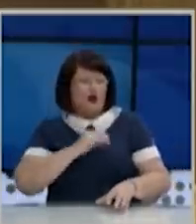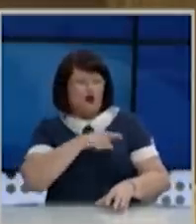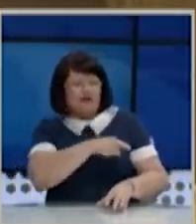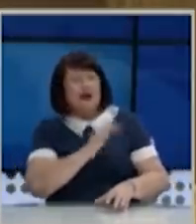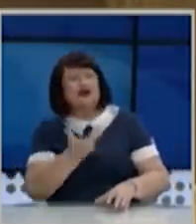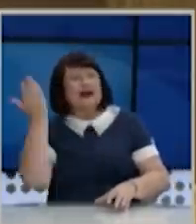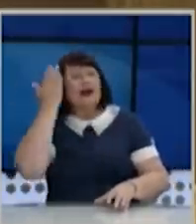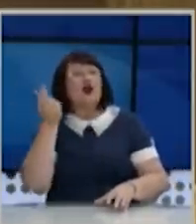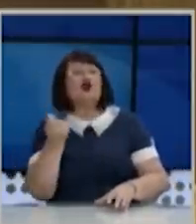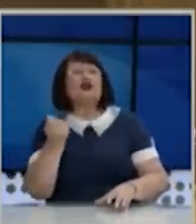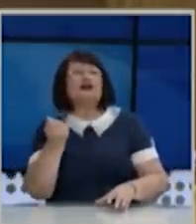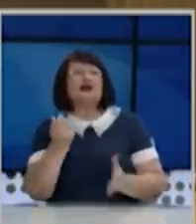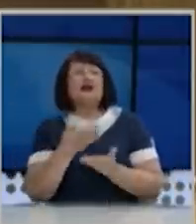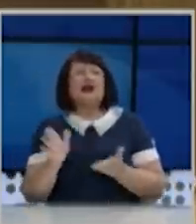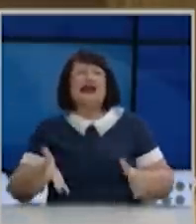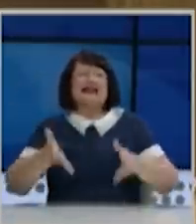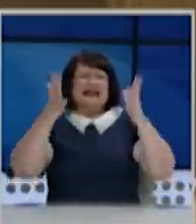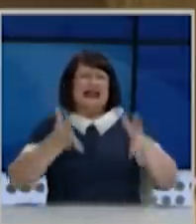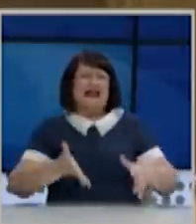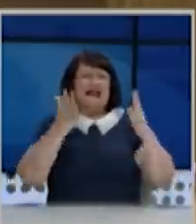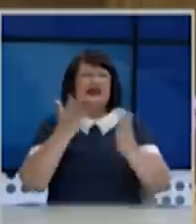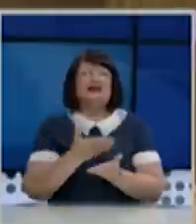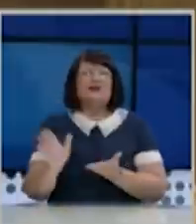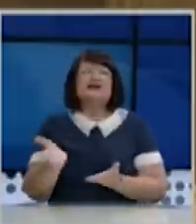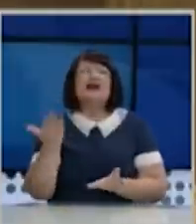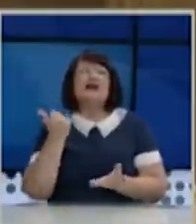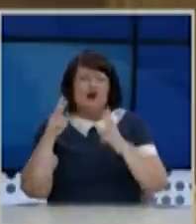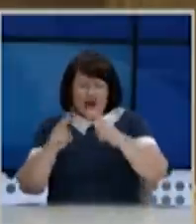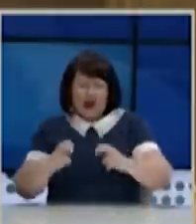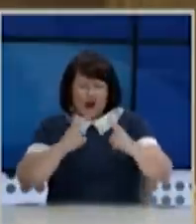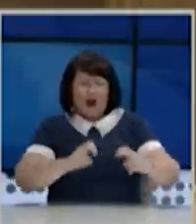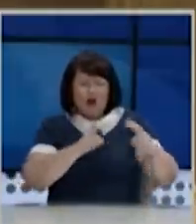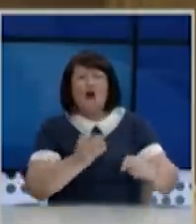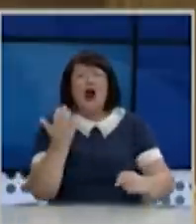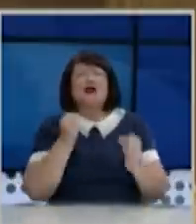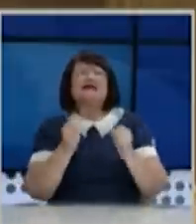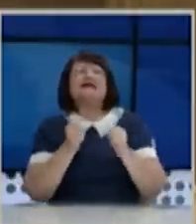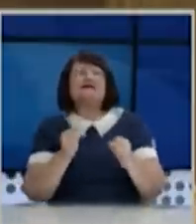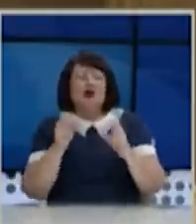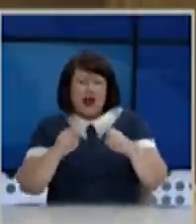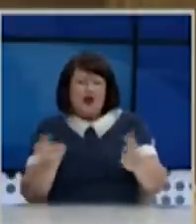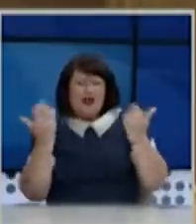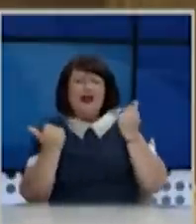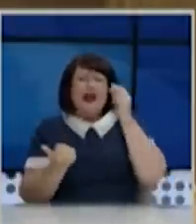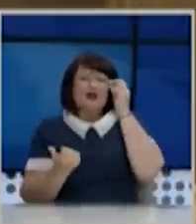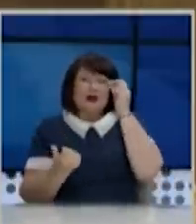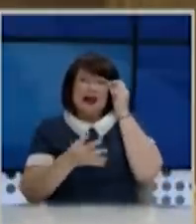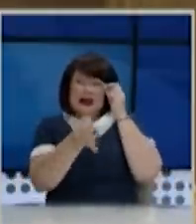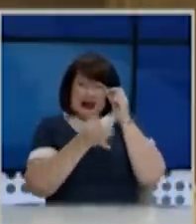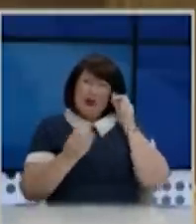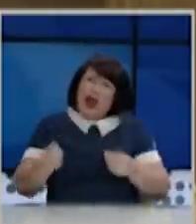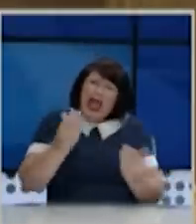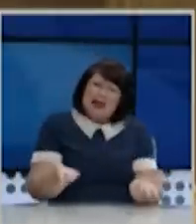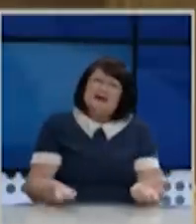μισά κτίρια τα δημόσια, μήπως είναι παραπάνω, δεν έχουν ελεγχθεί, δεν έχουν αντισεισμικό έλεγχο. Και μιλάτε και από